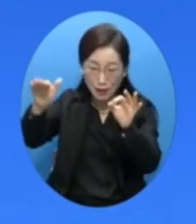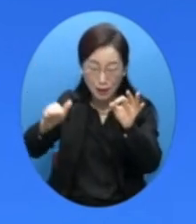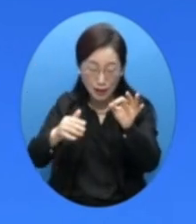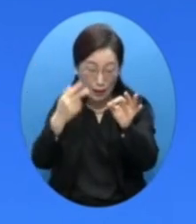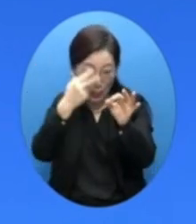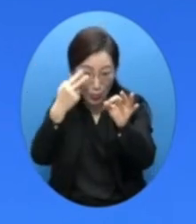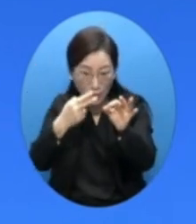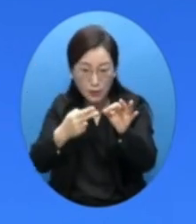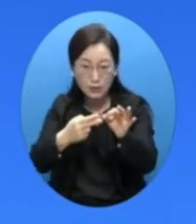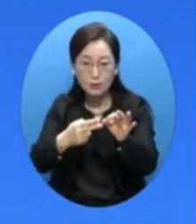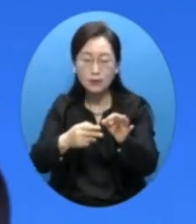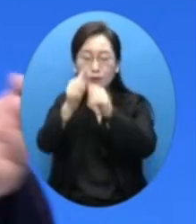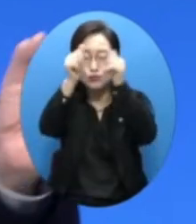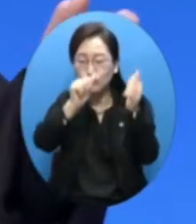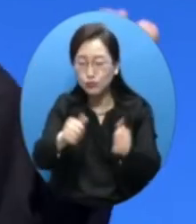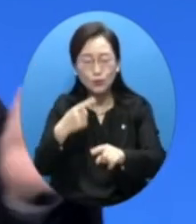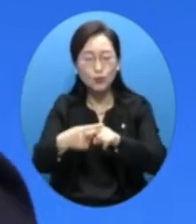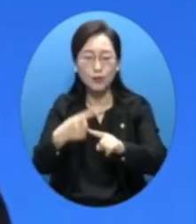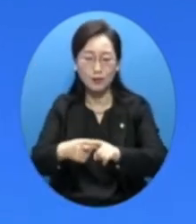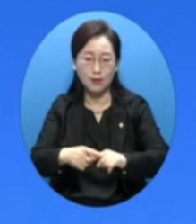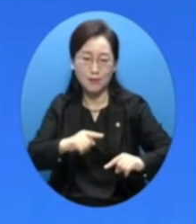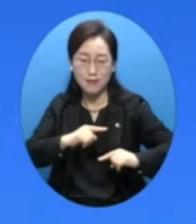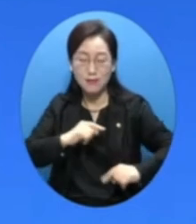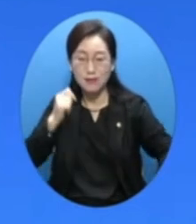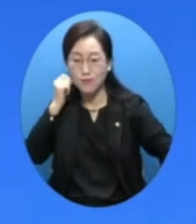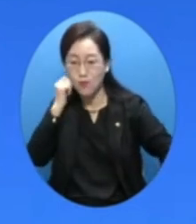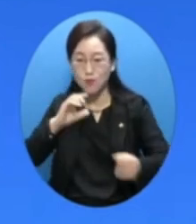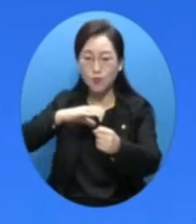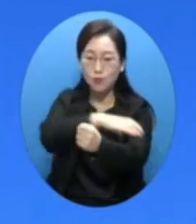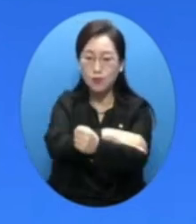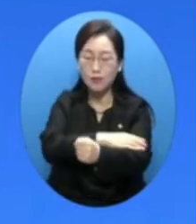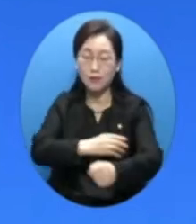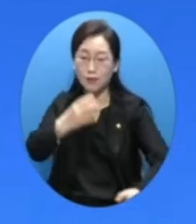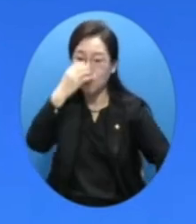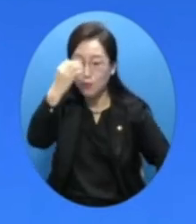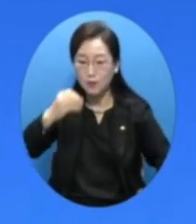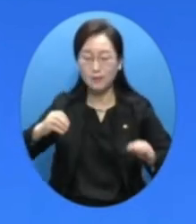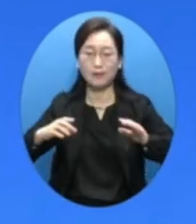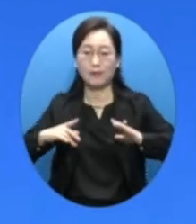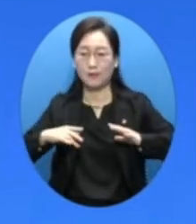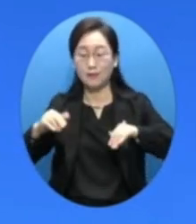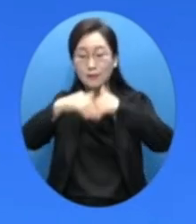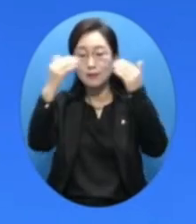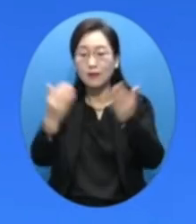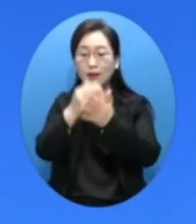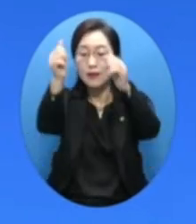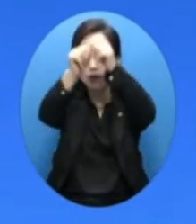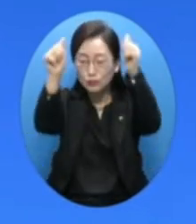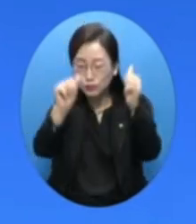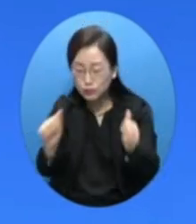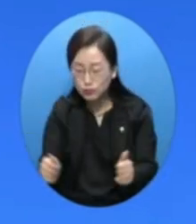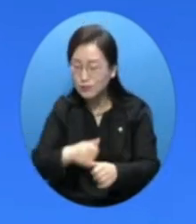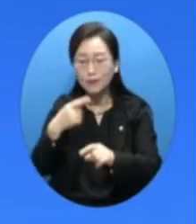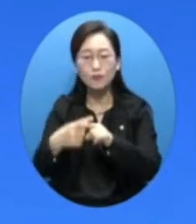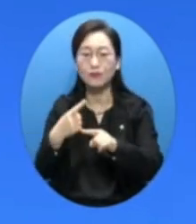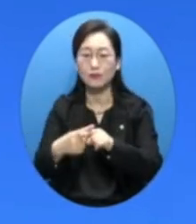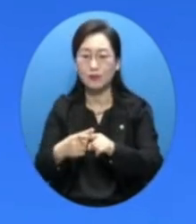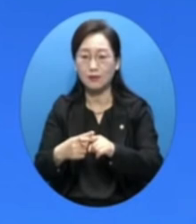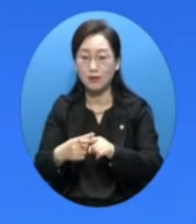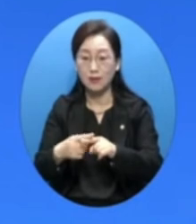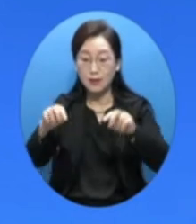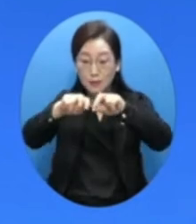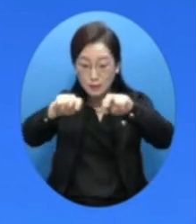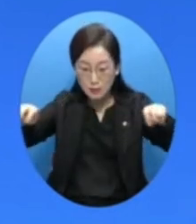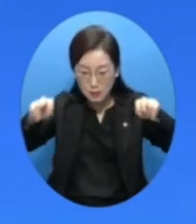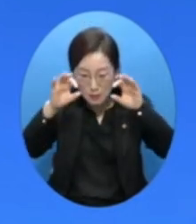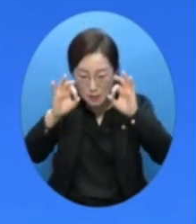우상입니다 인기 명예 권력 자기 자랑 교만이 모든 것이 다 우상인 것입니다이 우상의 중심에